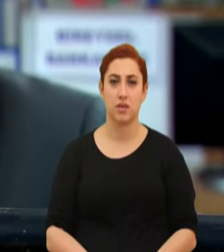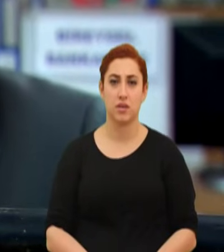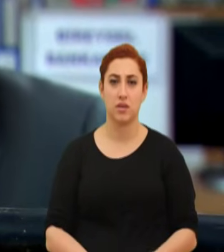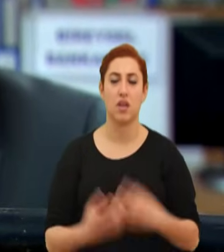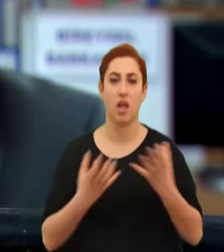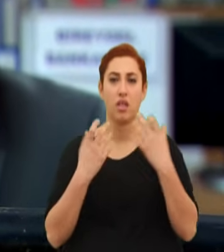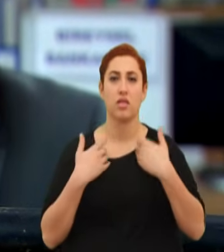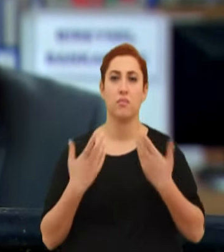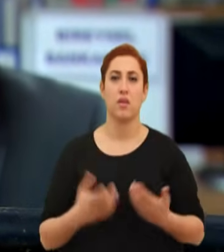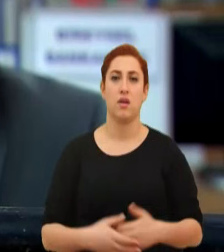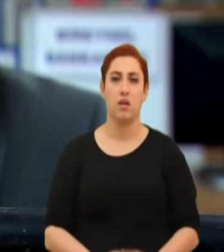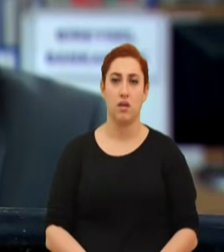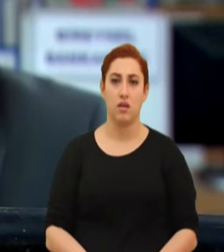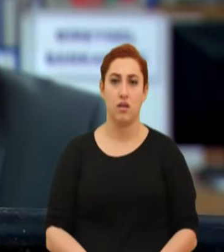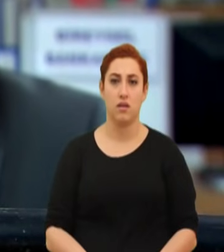Yandım ya.